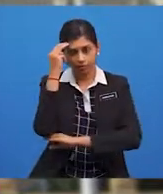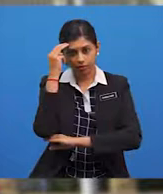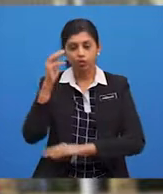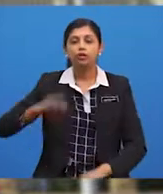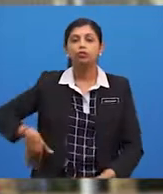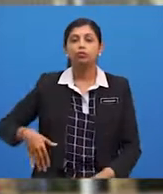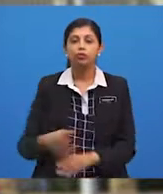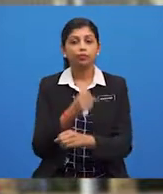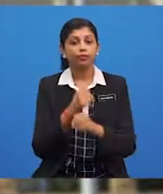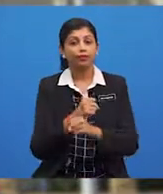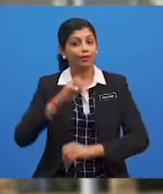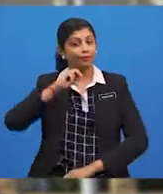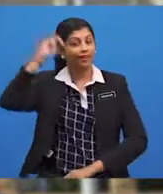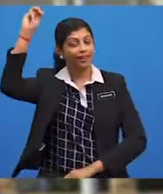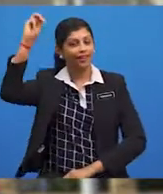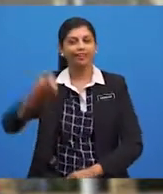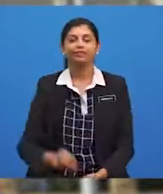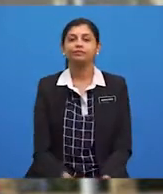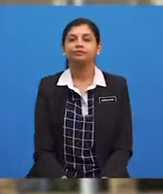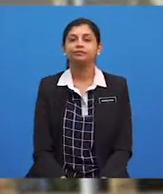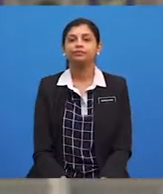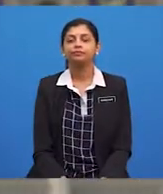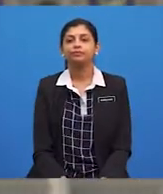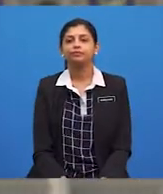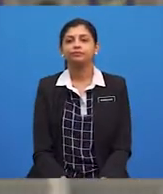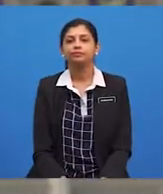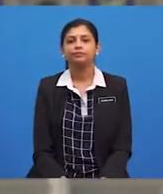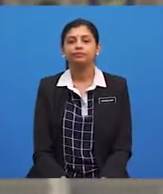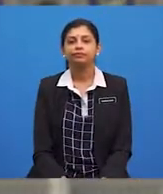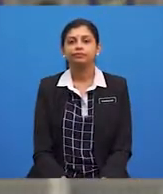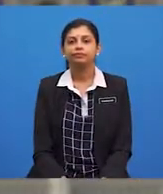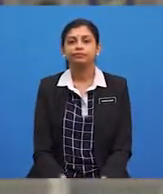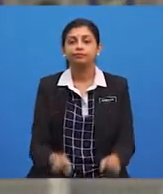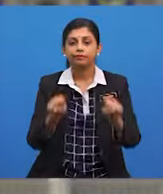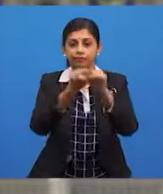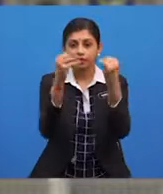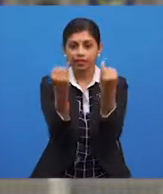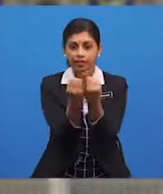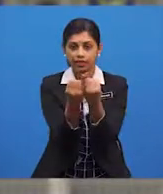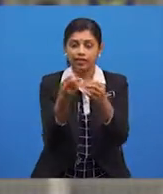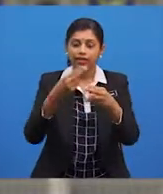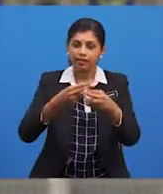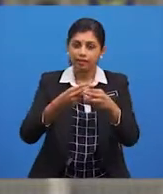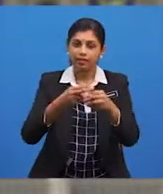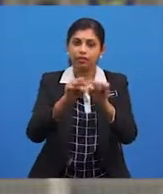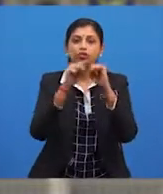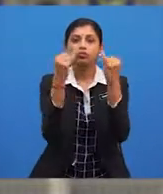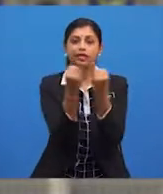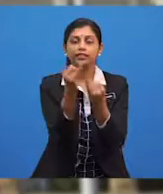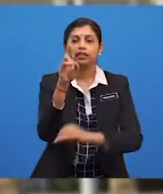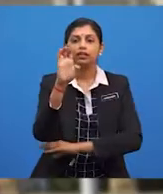memperolehi kemerdekaan daripada British. Suruhanjaya ini dikenali sebagai Suruhanjaya